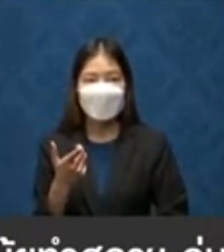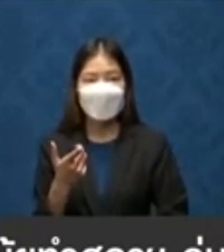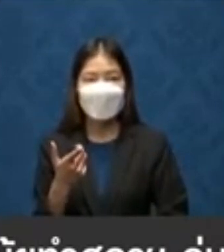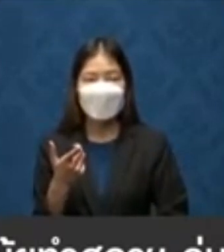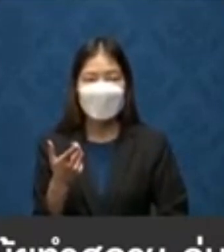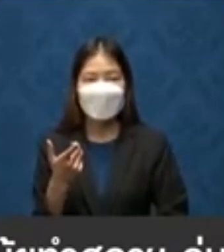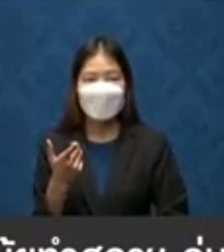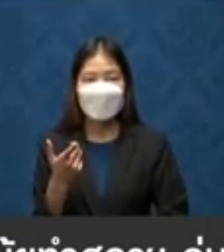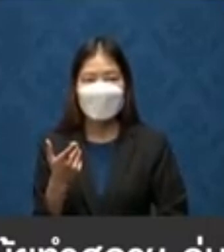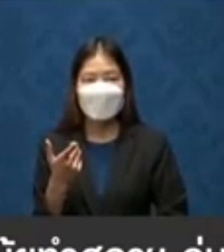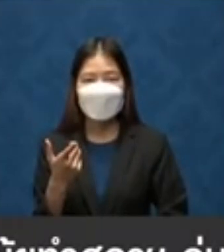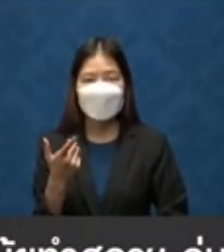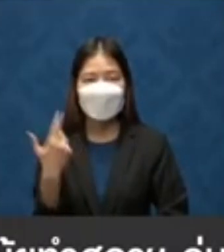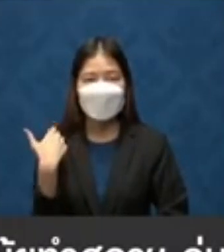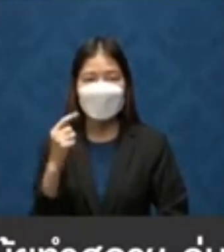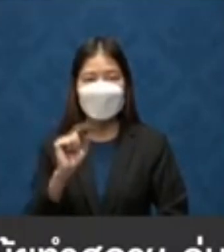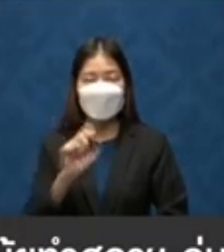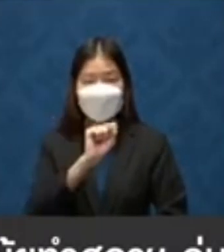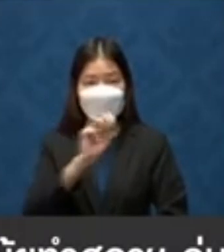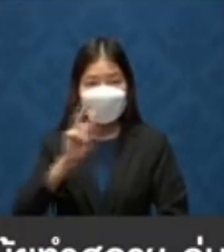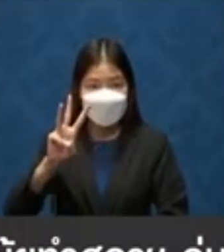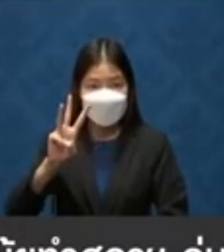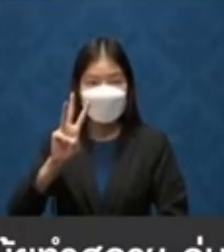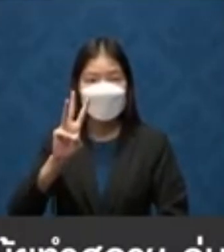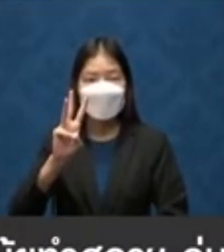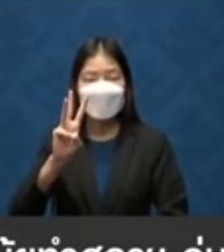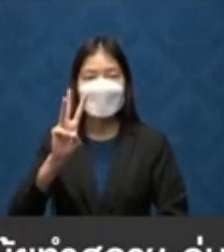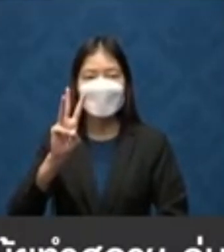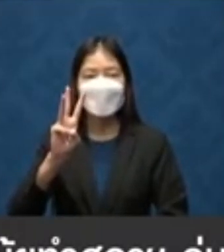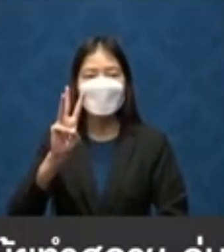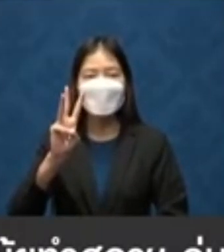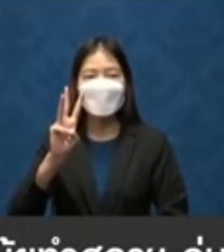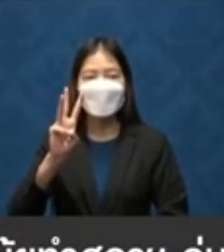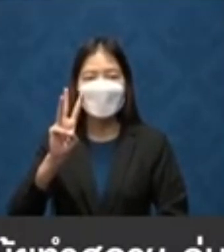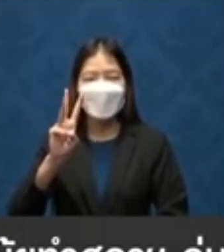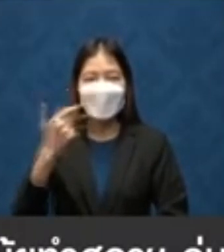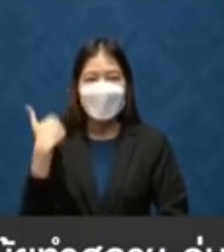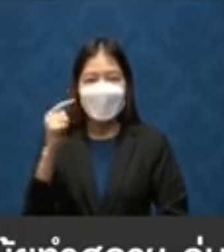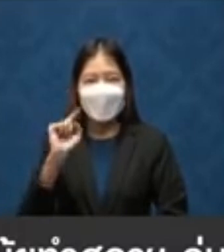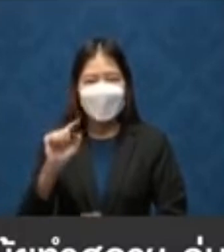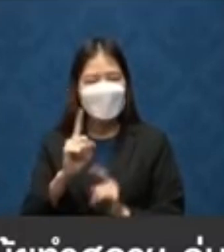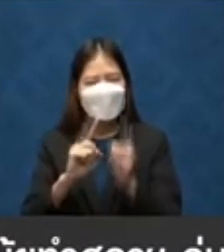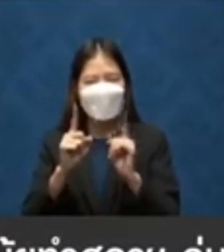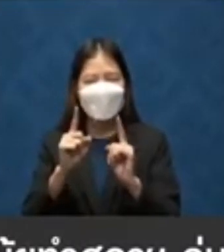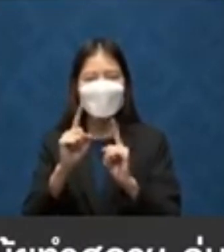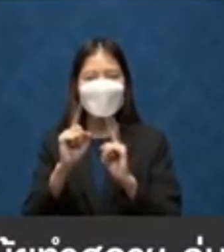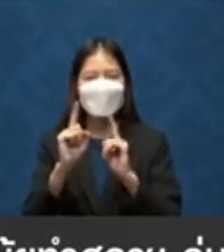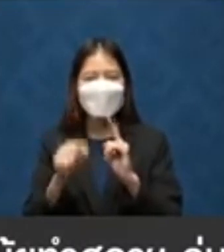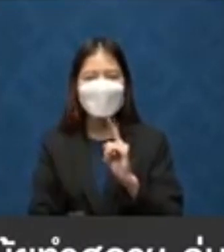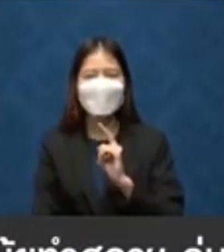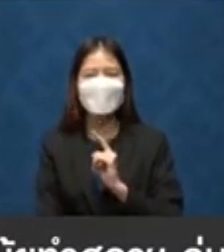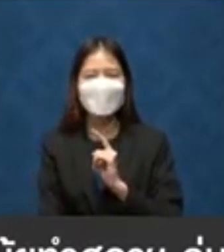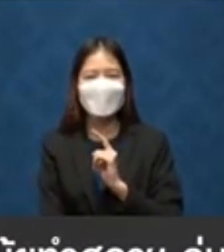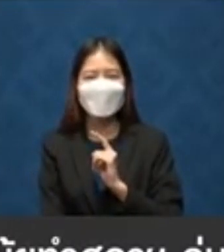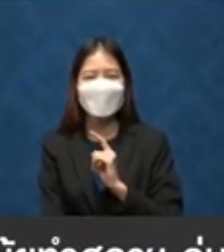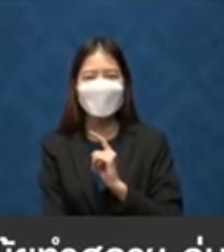สสทำสภาล่มแล้วสวน่ะไม่เคยต่ำกว่าไม่เคยมาต่ำกว่ากึ่งนึงหรอคุณจะเด็ดคุณนี่เป็นการพูด